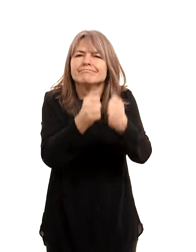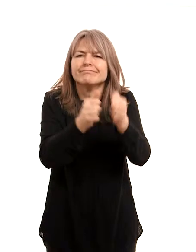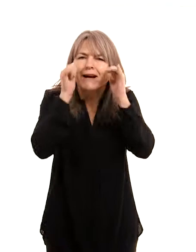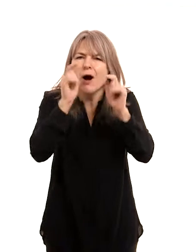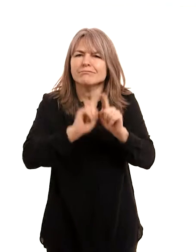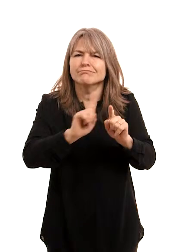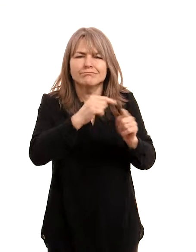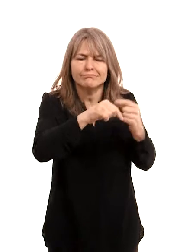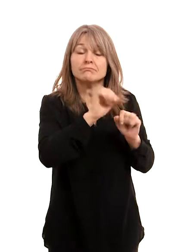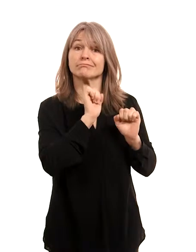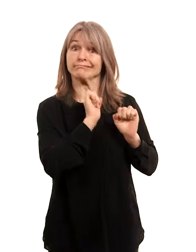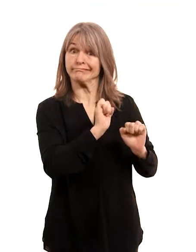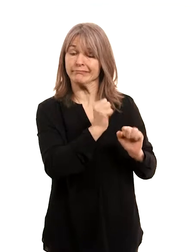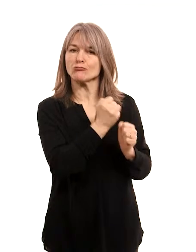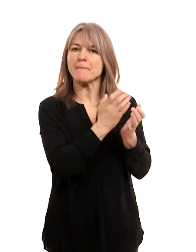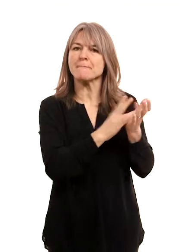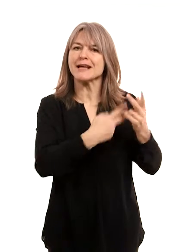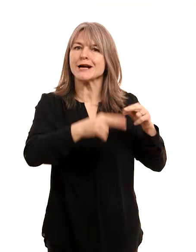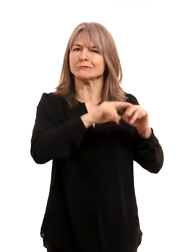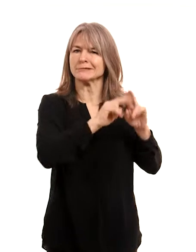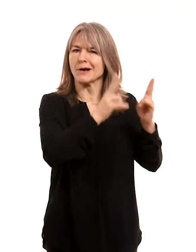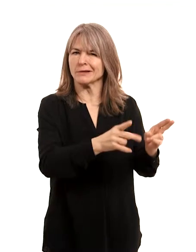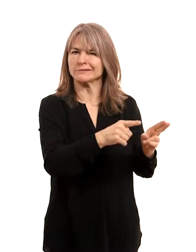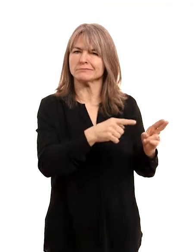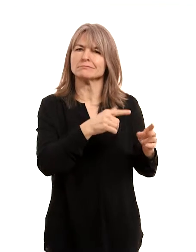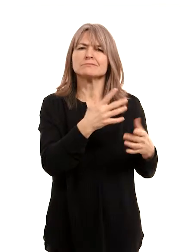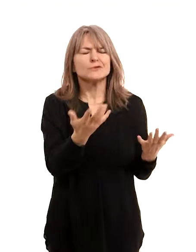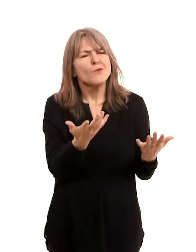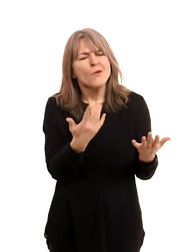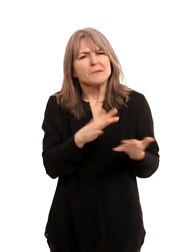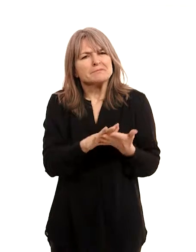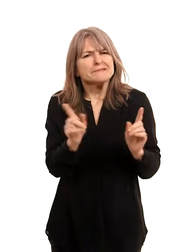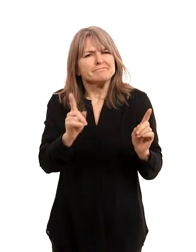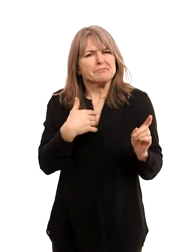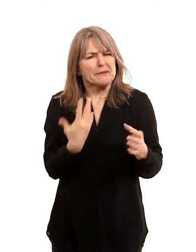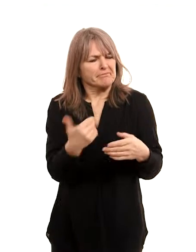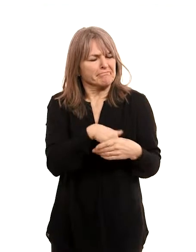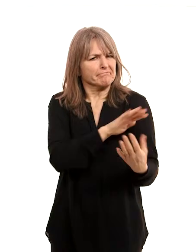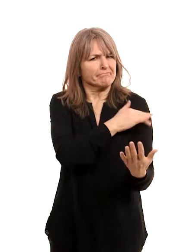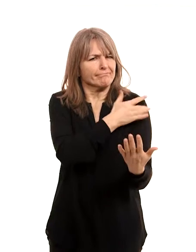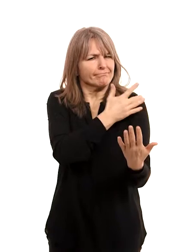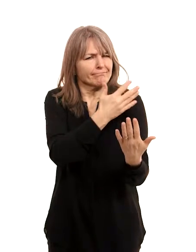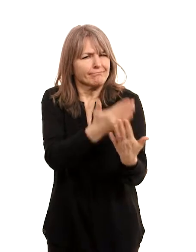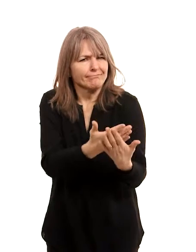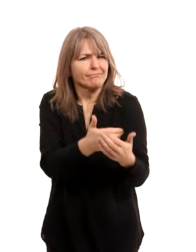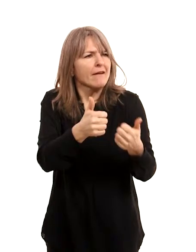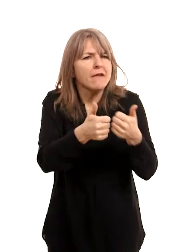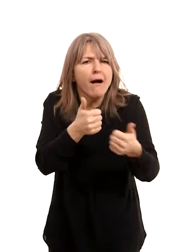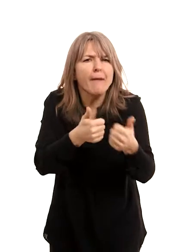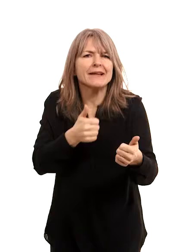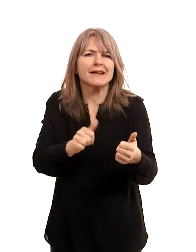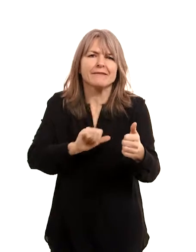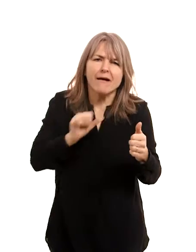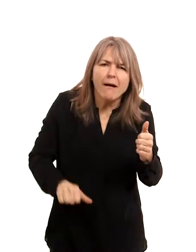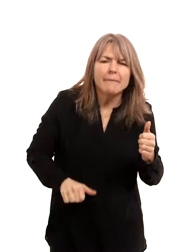medru dweud mewn ffordd dwi wedi byw yn yr adran amaeth a wneud yno fo ar hyd fo oes o diwrnod ges i'n eni. A dwi'n